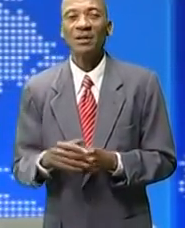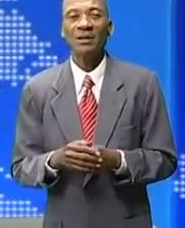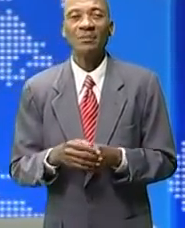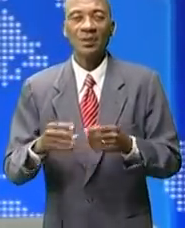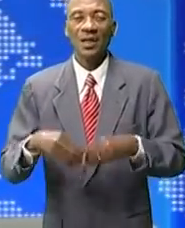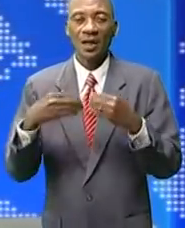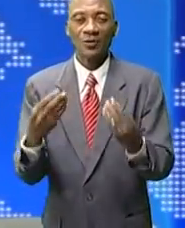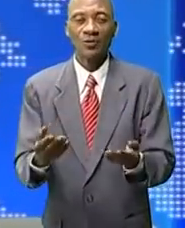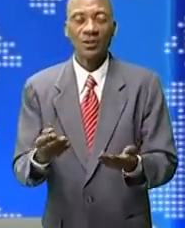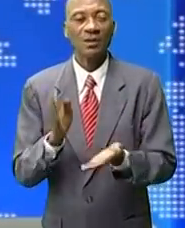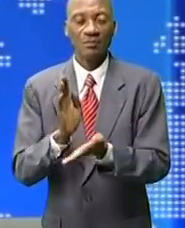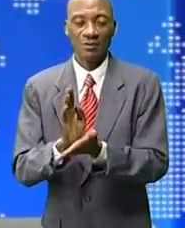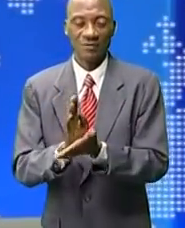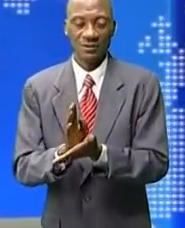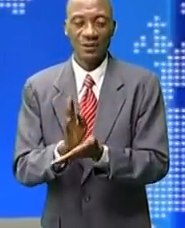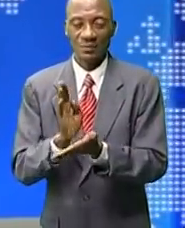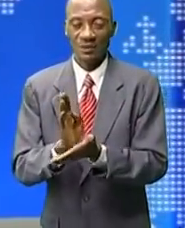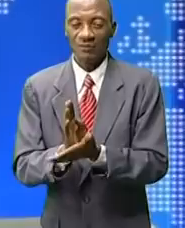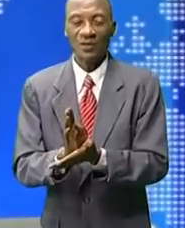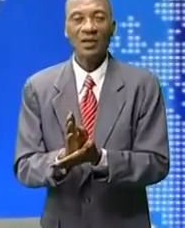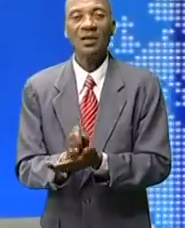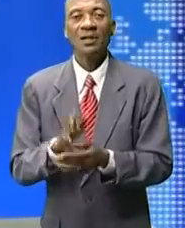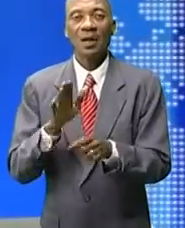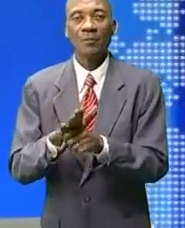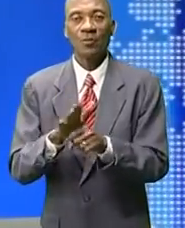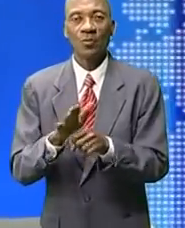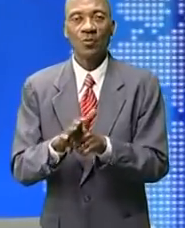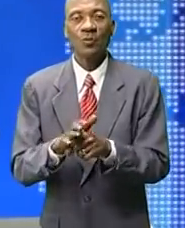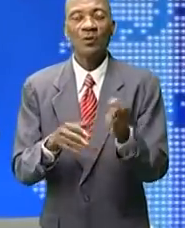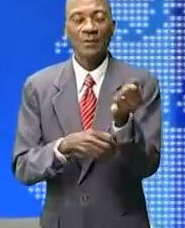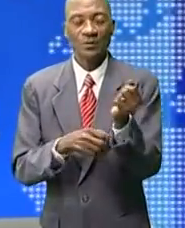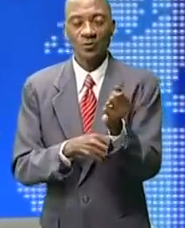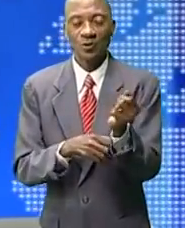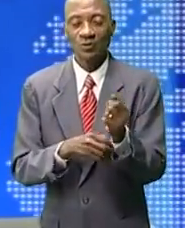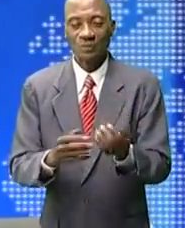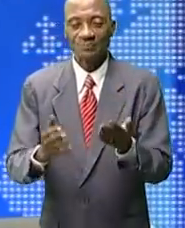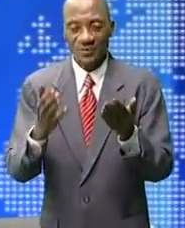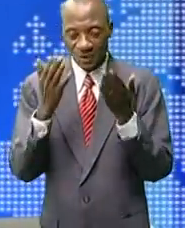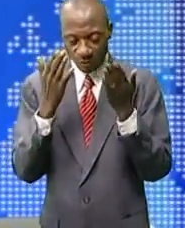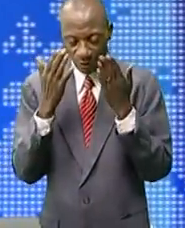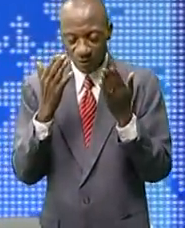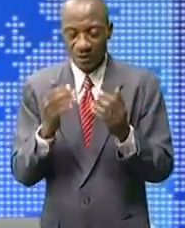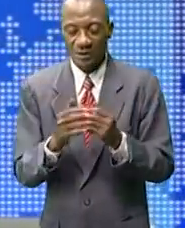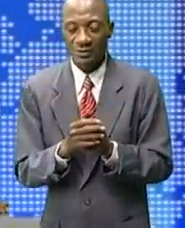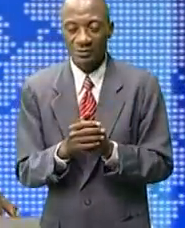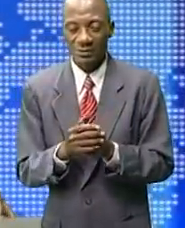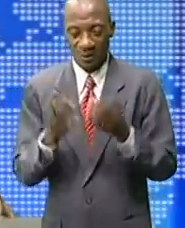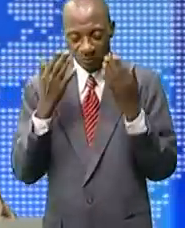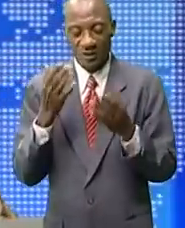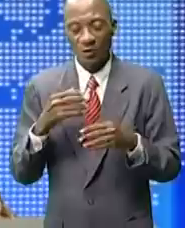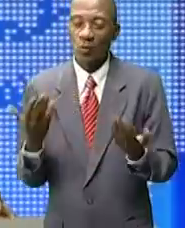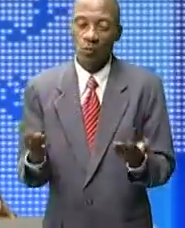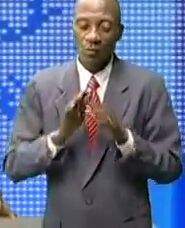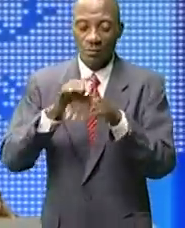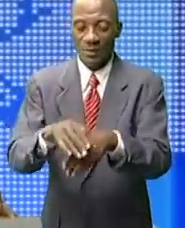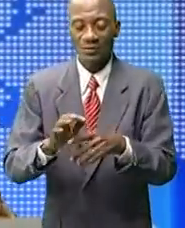supérieurs de l'armée ont reçu des mains du chef de l'État, Félix-Antoine Tshisekedi, leur brevet qui sanctionne la fin de leur formation. Une